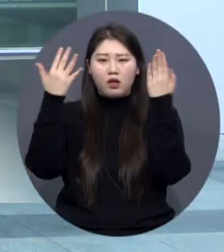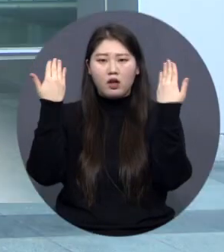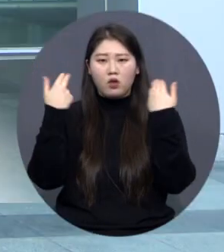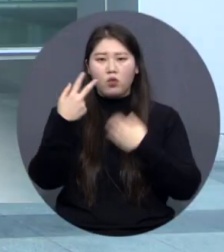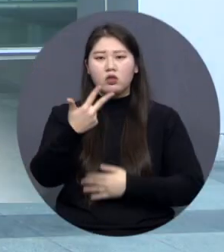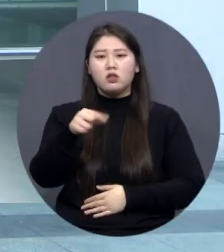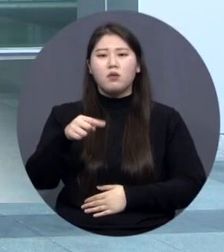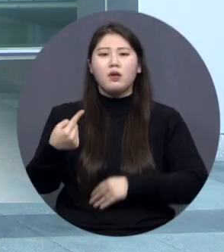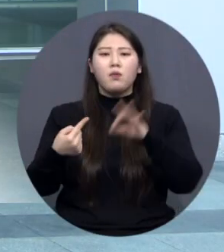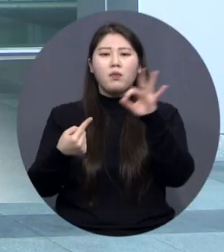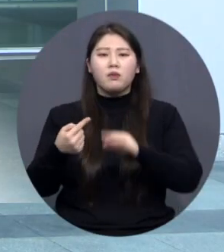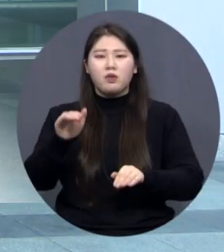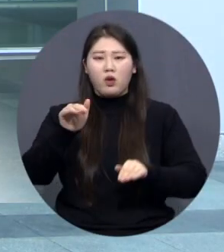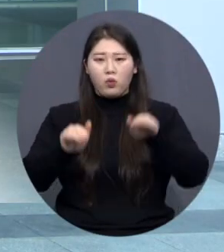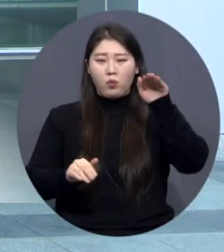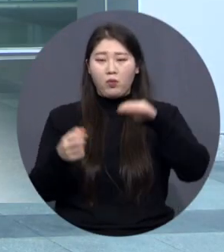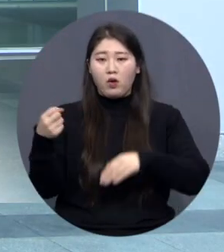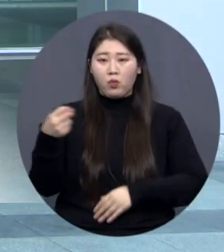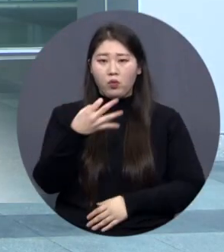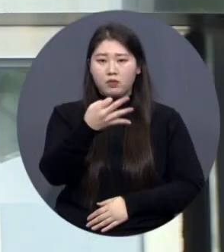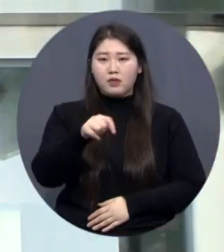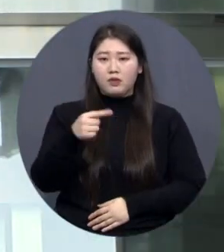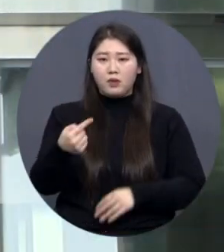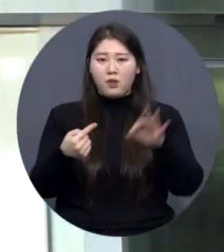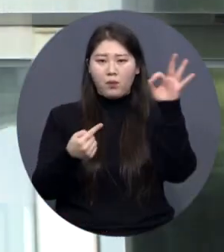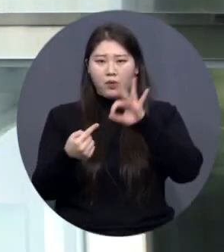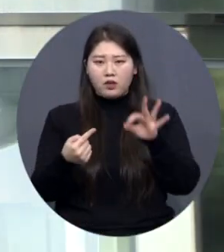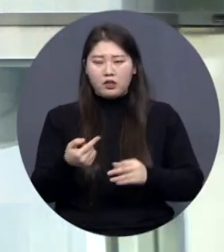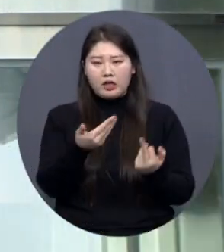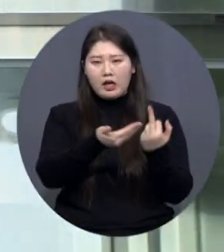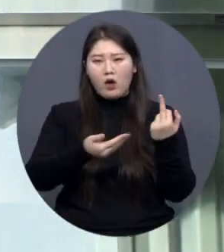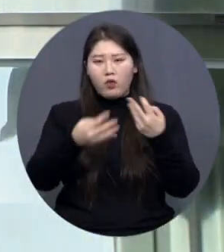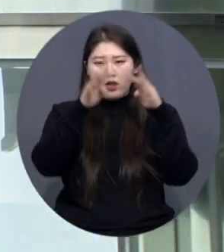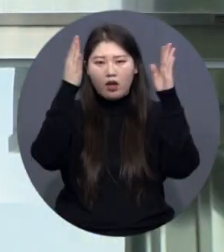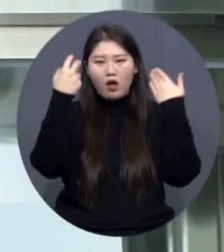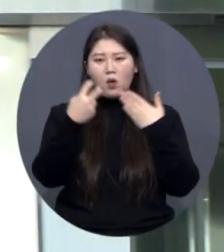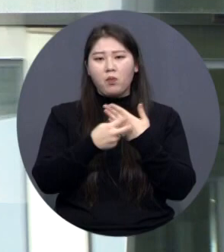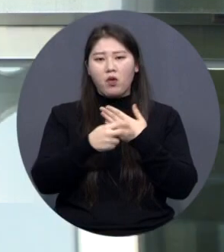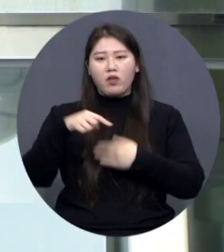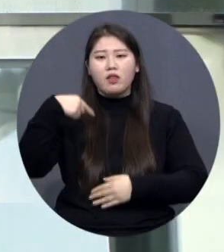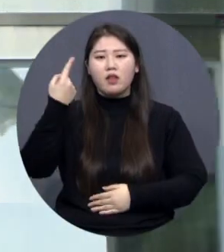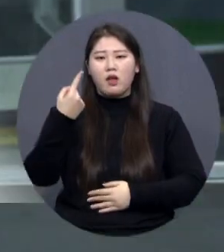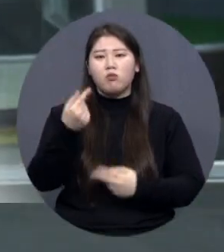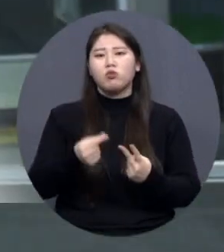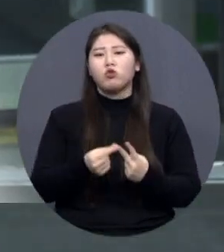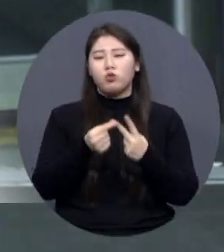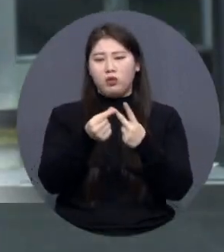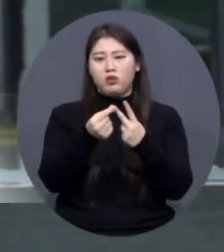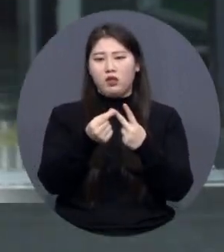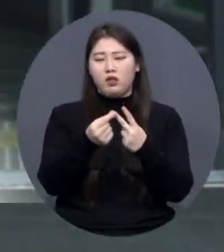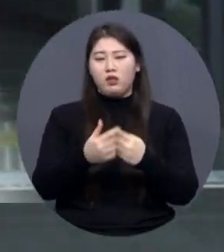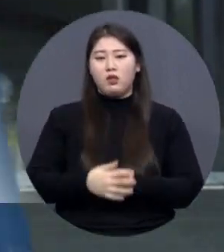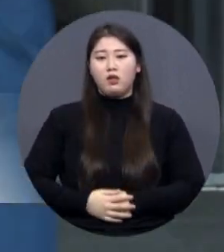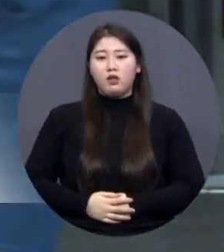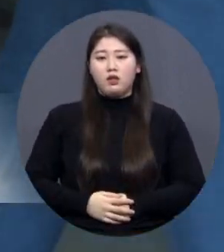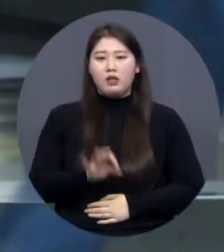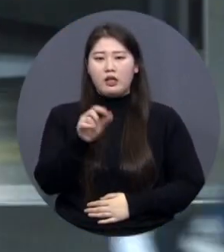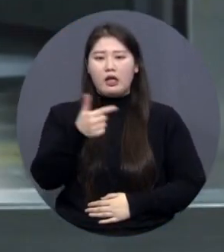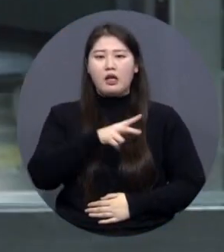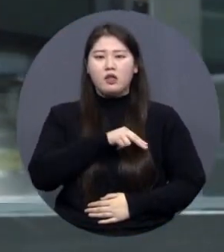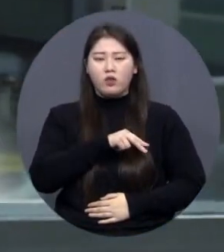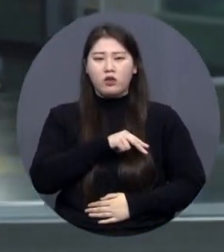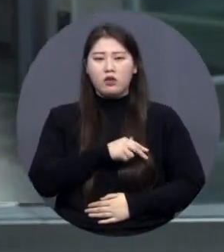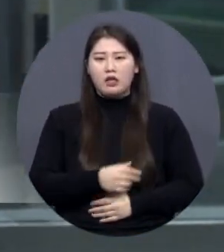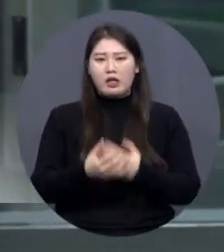보다 높았고 14.1% 강원대 병원에 이어 두 번째로 높았습니다 안민석 의원은